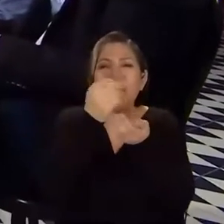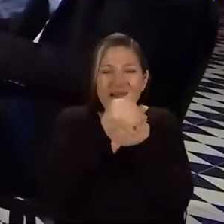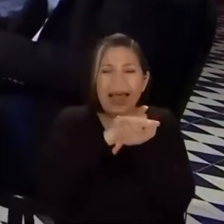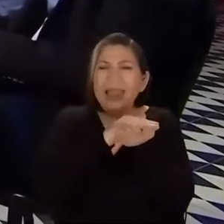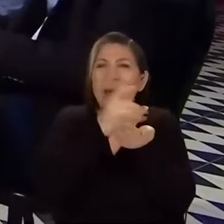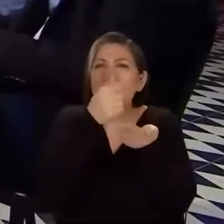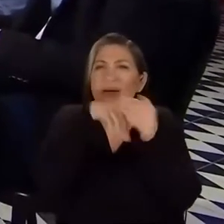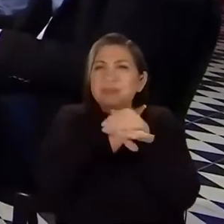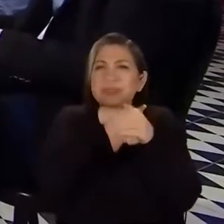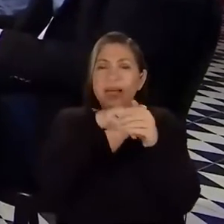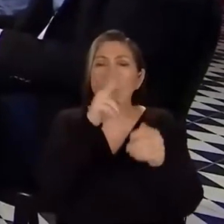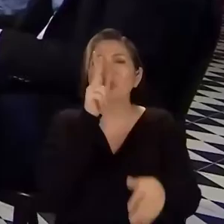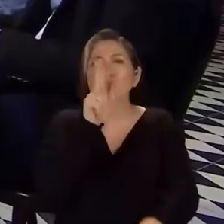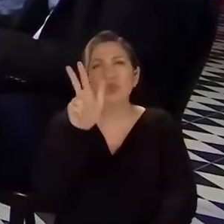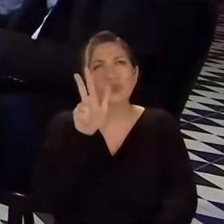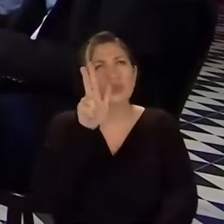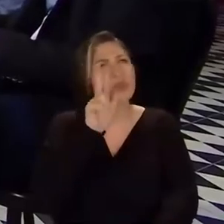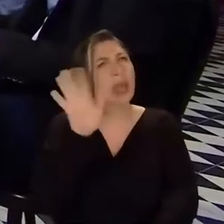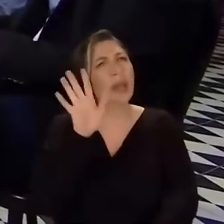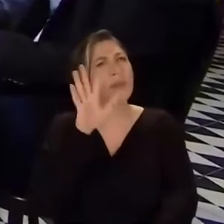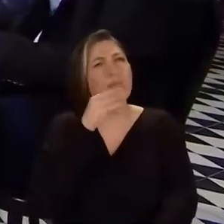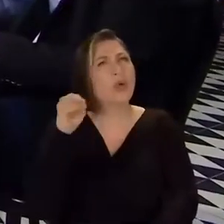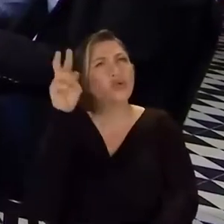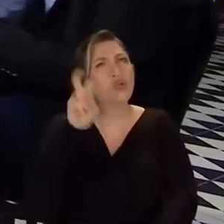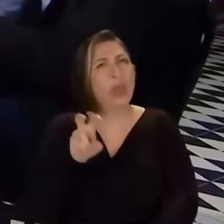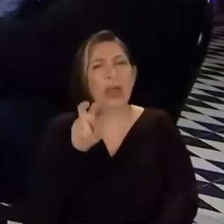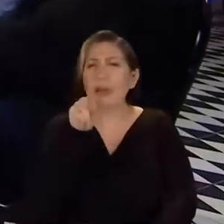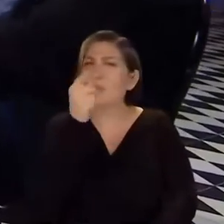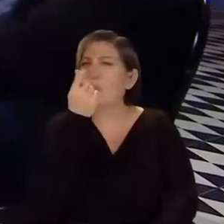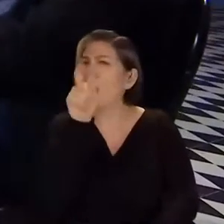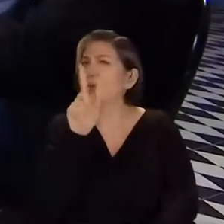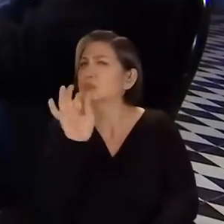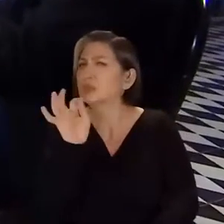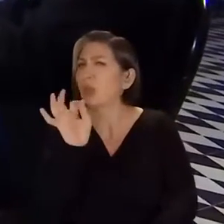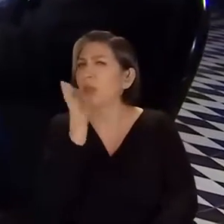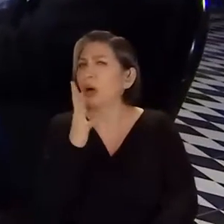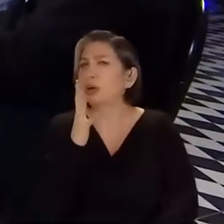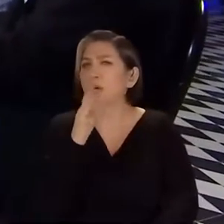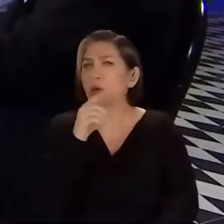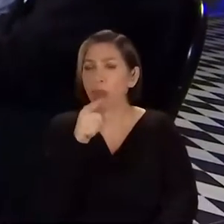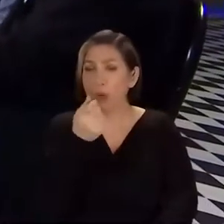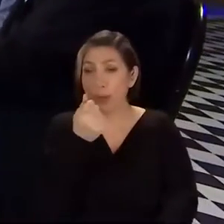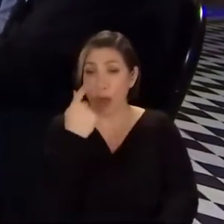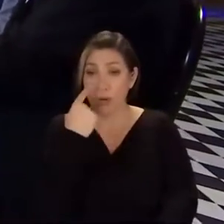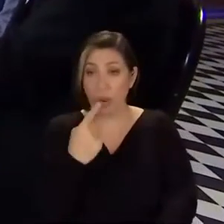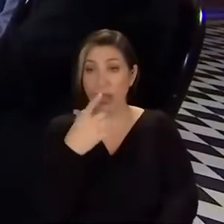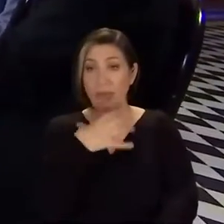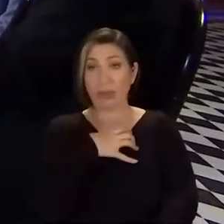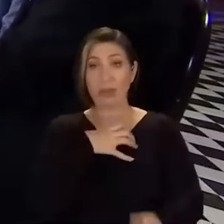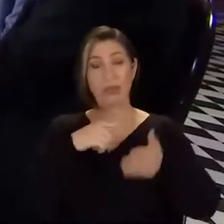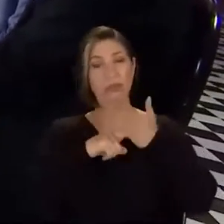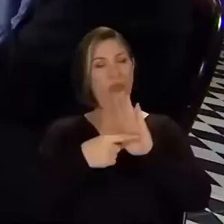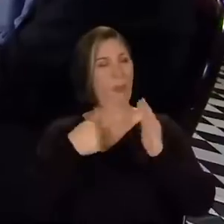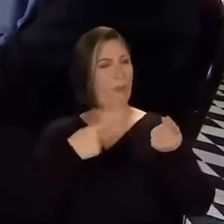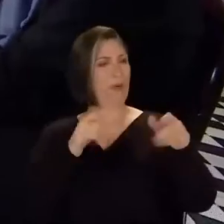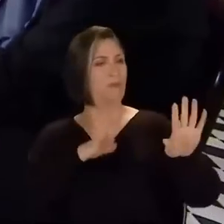Şimdi galiba 300 ila 350 milyon dolar gibi bir para lazım galiba. Tam bilmiyorum rakamı. Böyle bir rakamla kendini